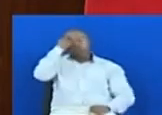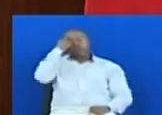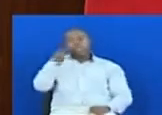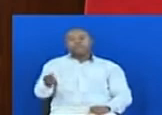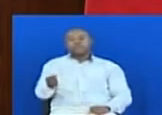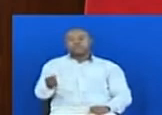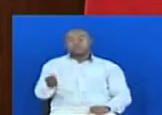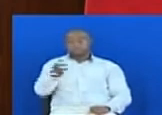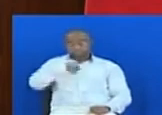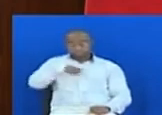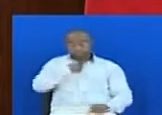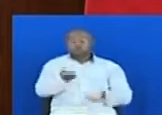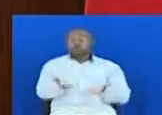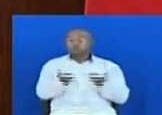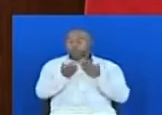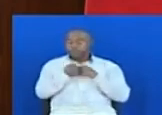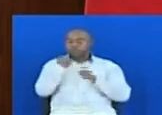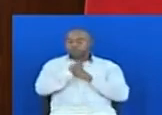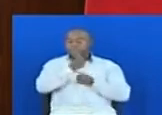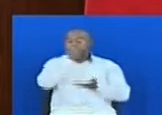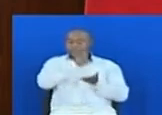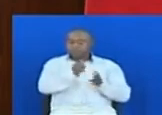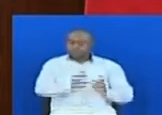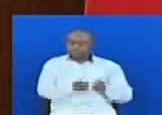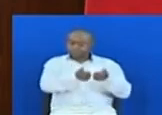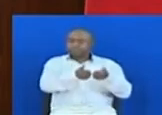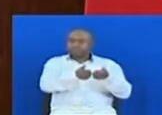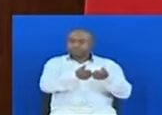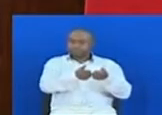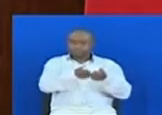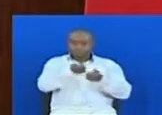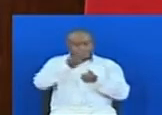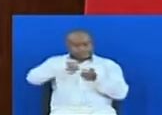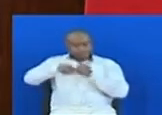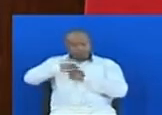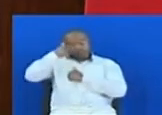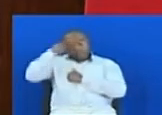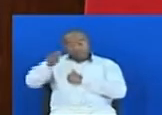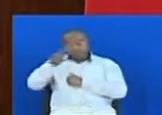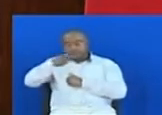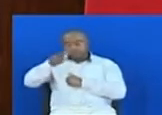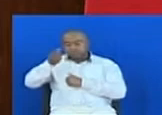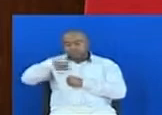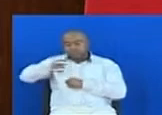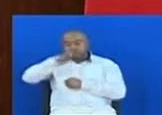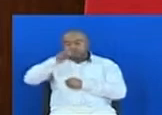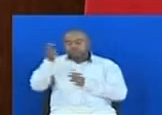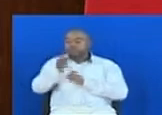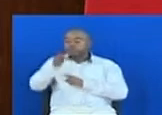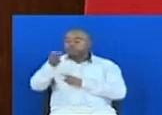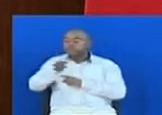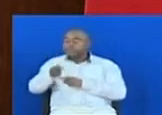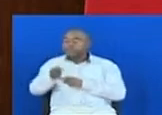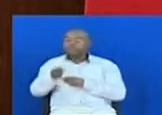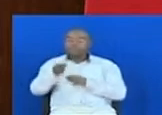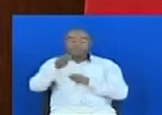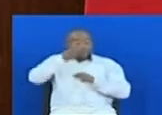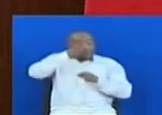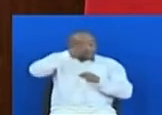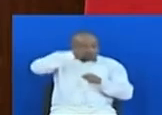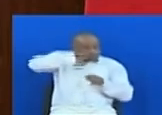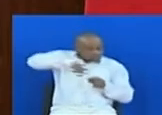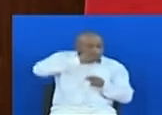tujiamini kwamba tunaweza tukafanya maamuzi sahihi. Tujiamini sisi kama Watanzania, kama sehemu ya Afrika, kwamba